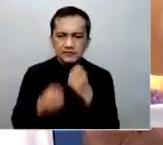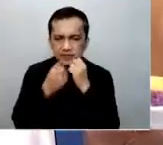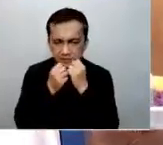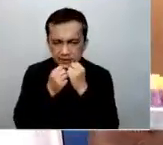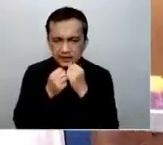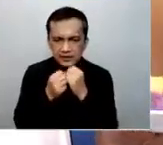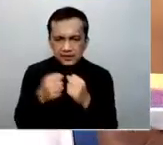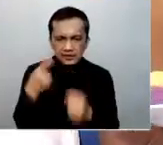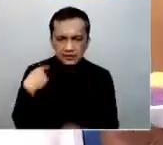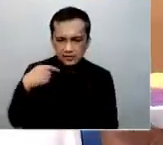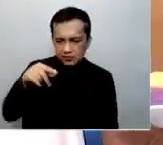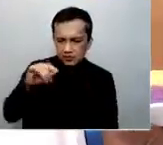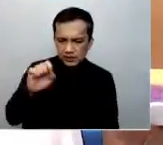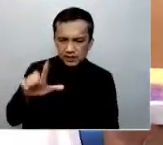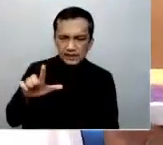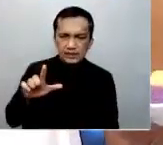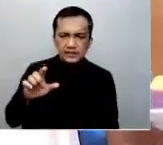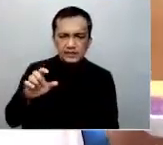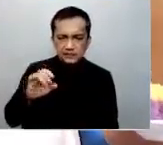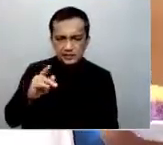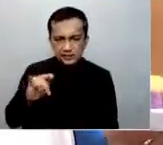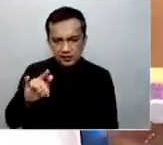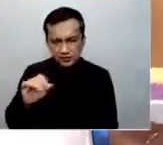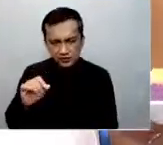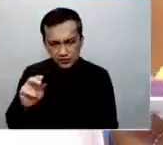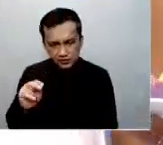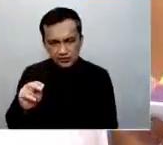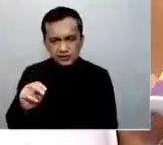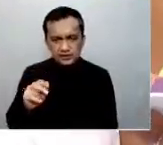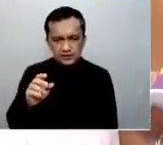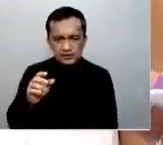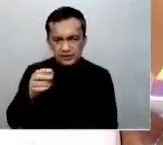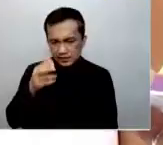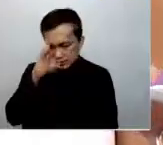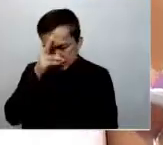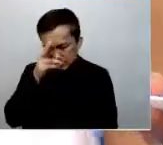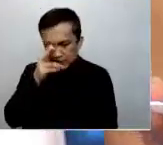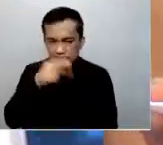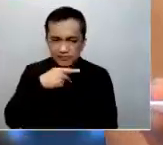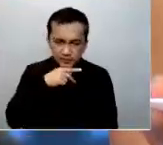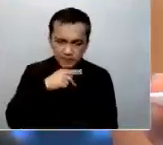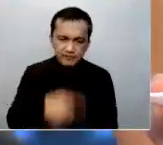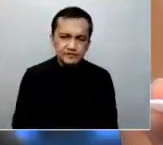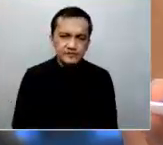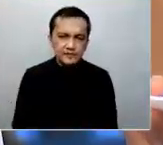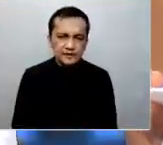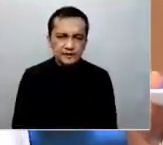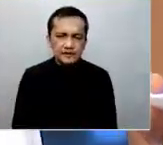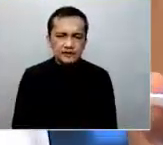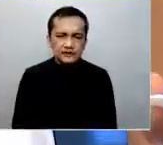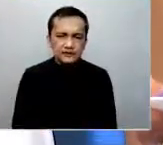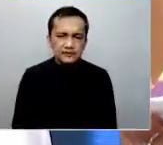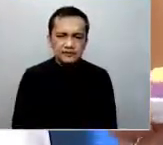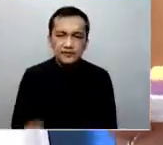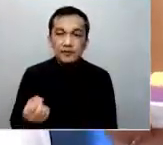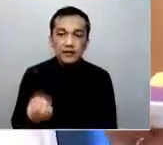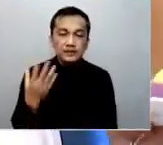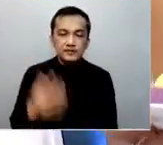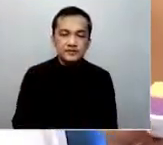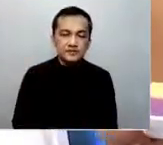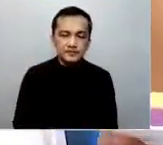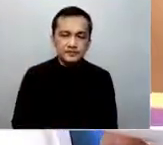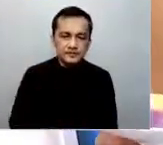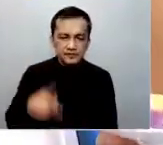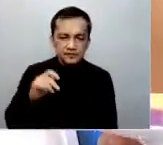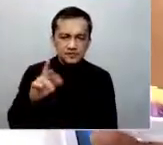quail egg, may chicharon, may chicken, may chicharon pork. Yes. Ito, magkano po yung puto niyo? Yung puto po namin,